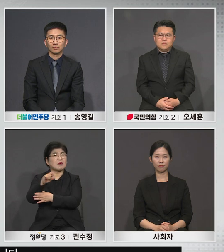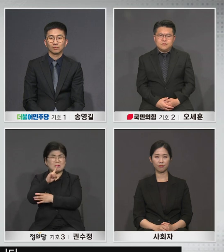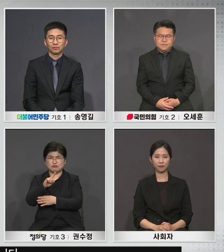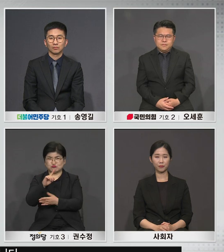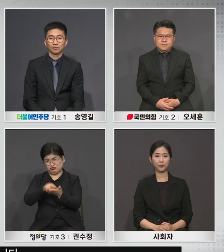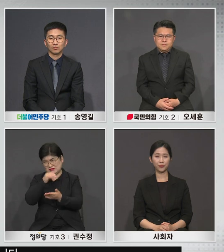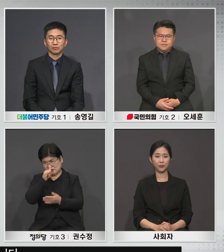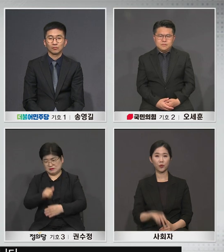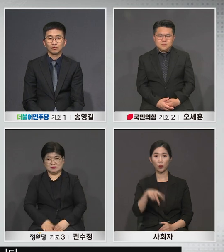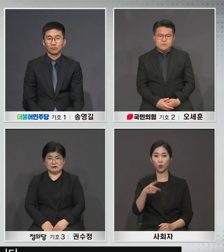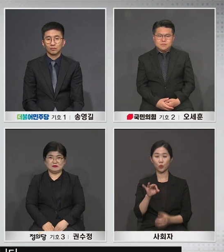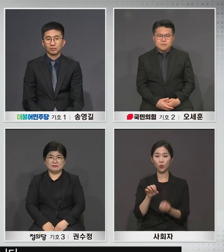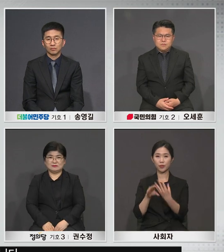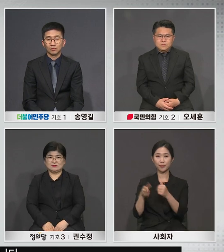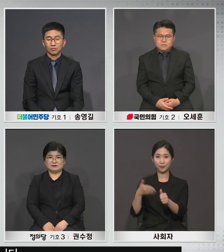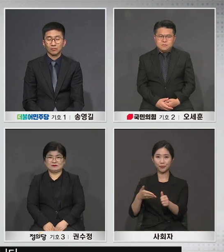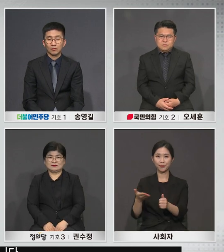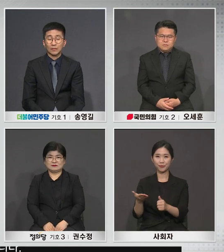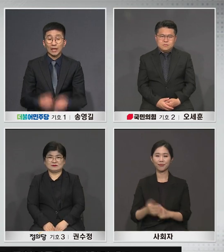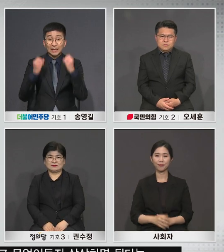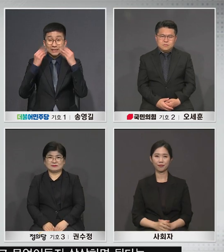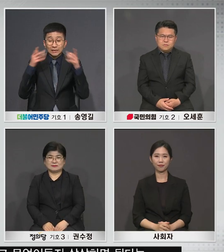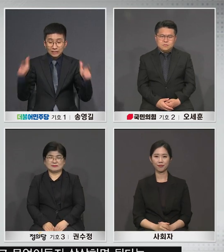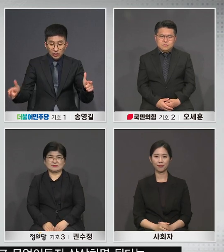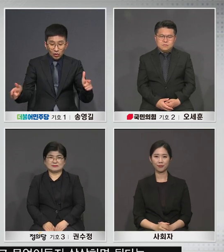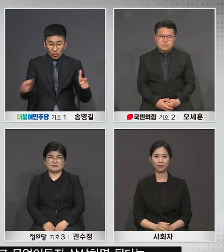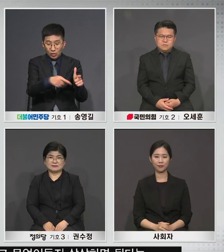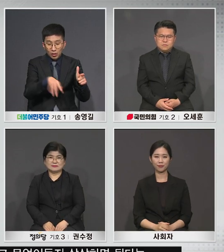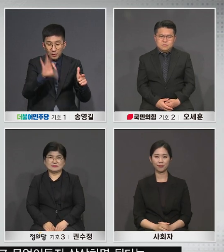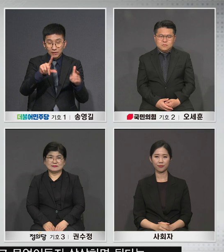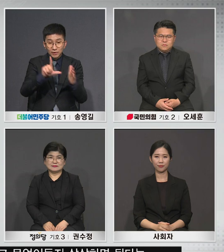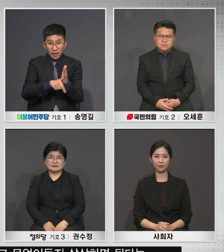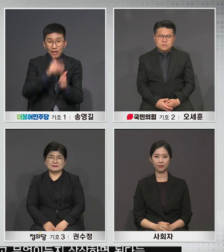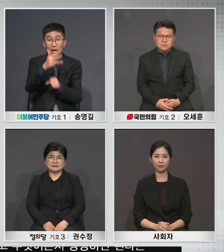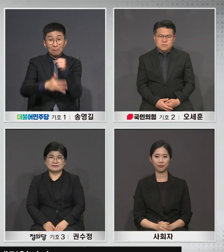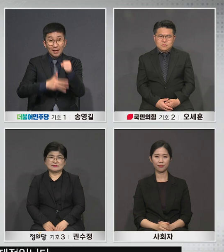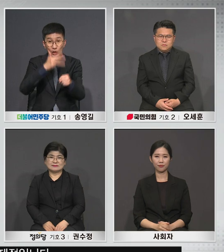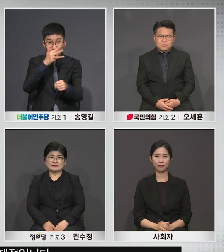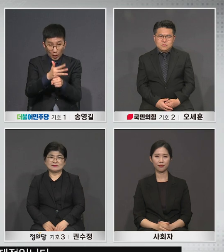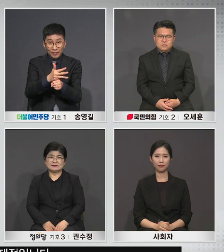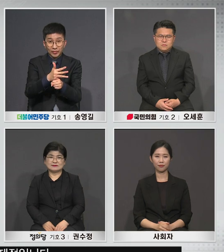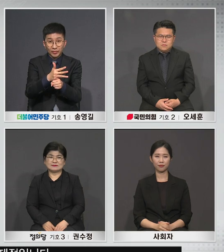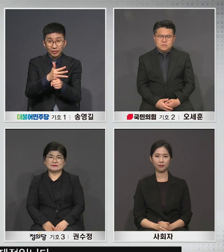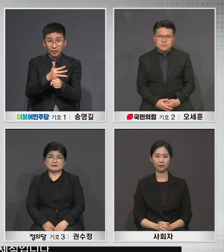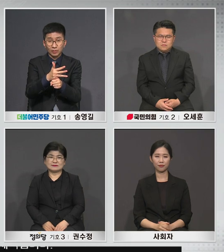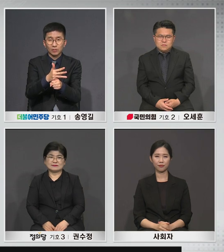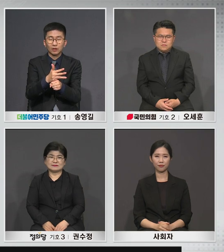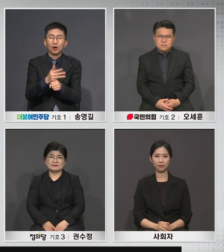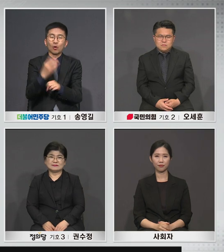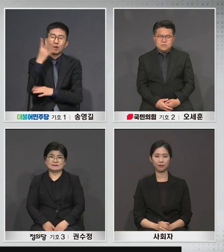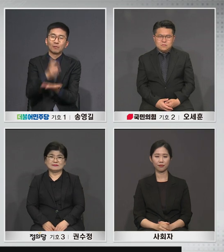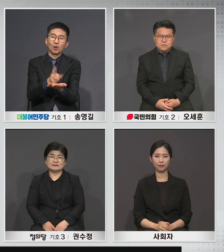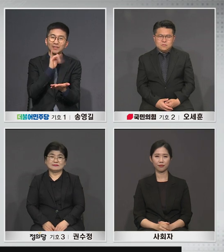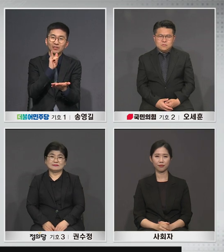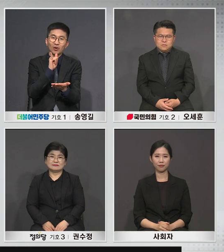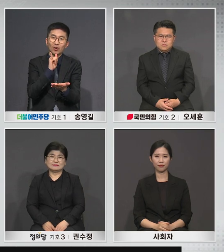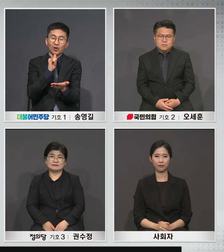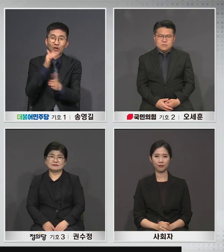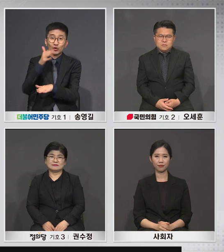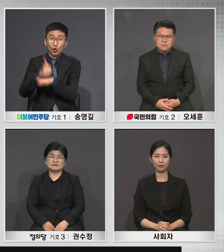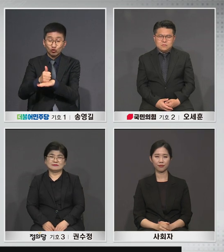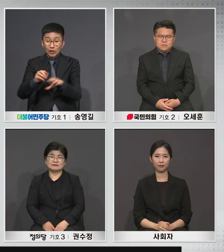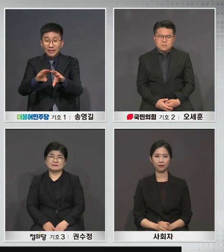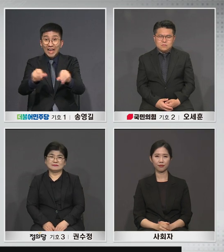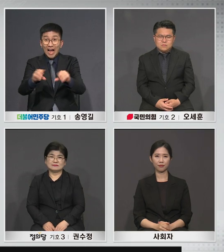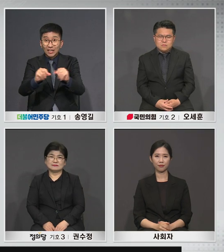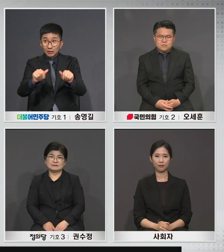성경위원님. 뉴스테이는 말이죠. 8년 의무 임대가 끝나고 나서 시가로 분양해서 엄청난 이익을 부동산 업자가 가져갑니다.